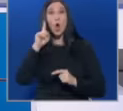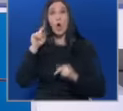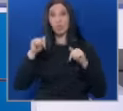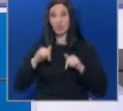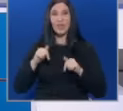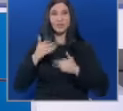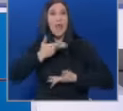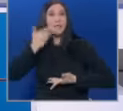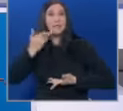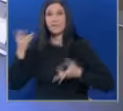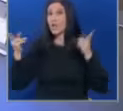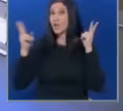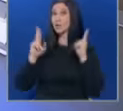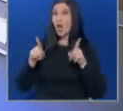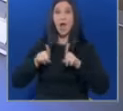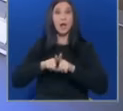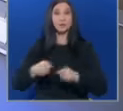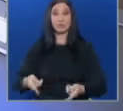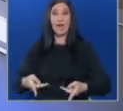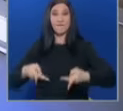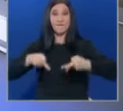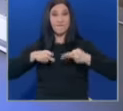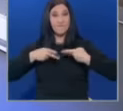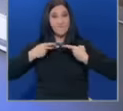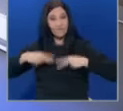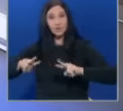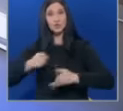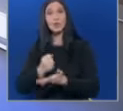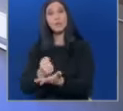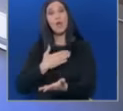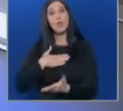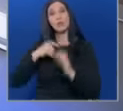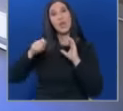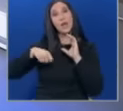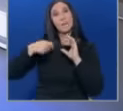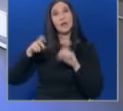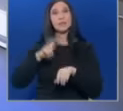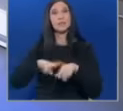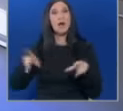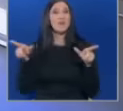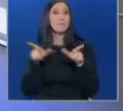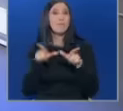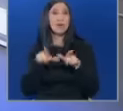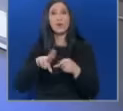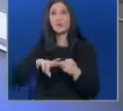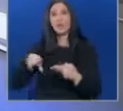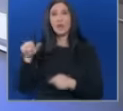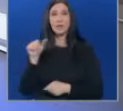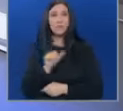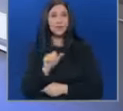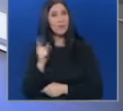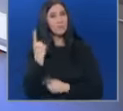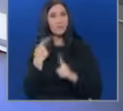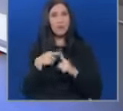днешните изявления и решения, както и за връщането на мандата от нашите репортери Деси Маркова и Вера